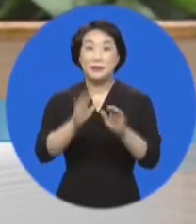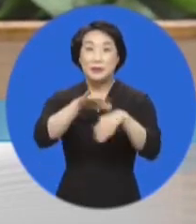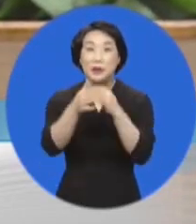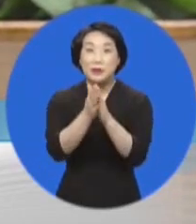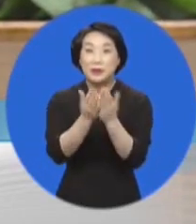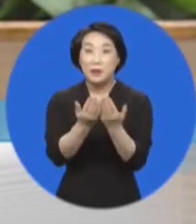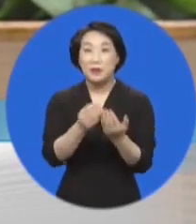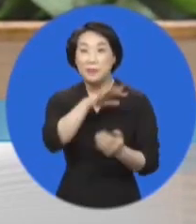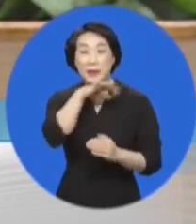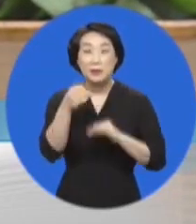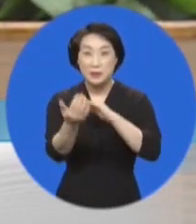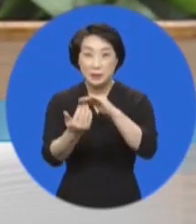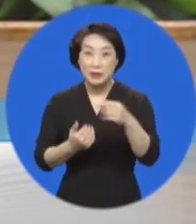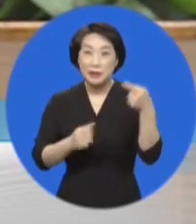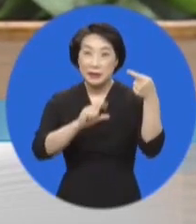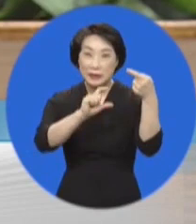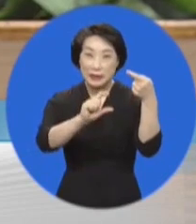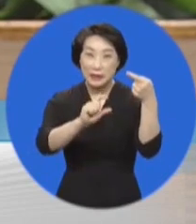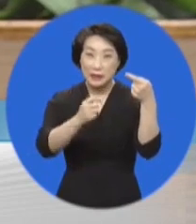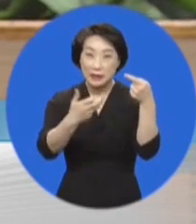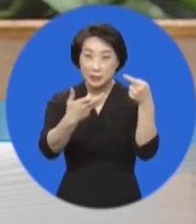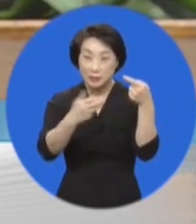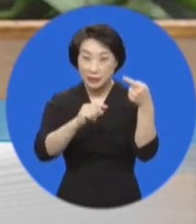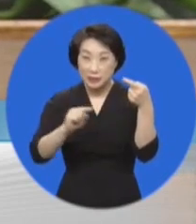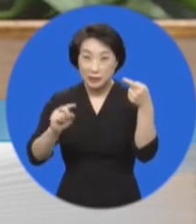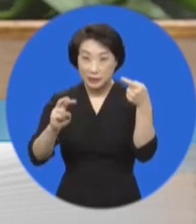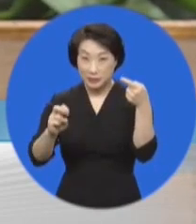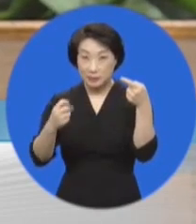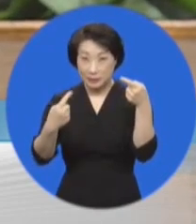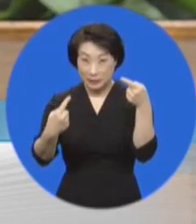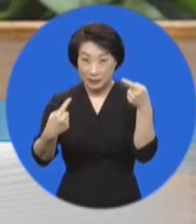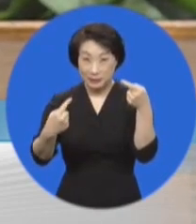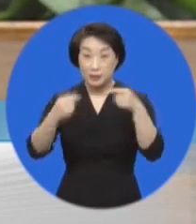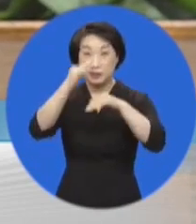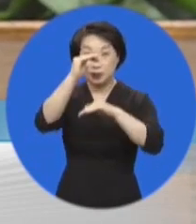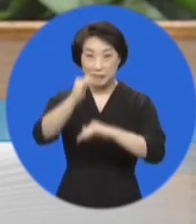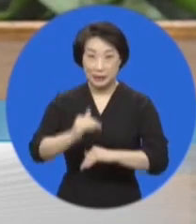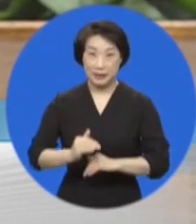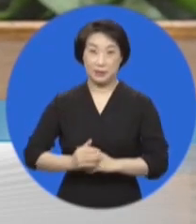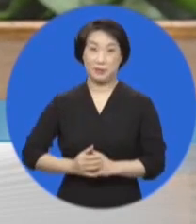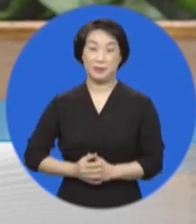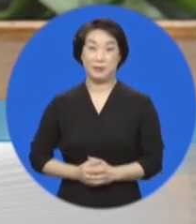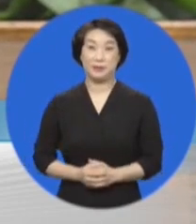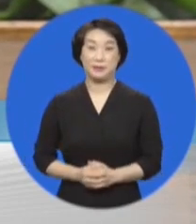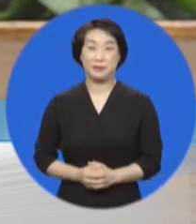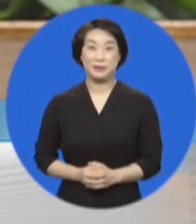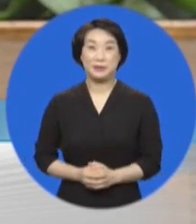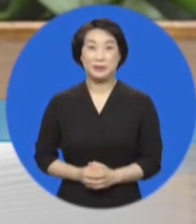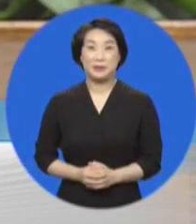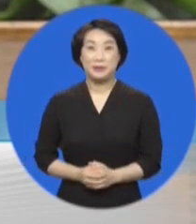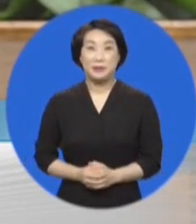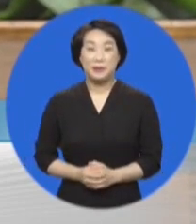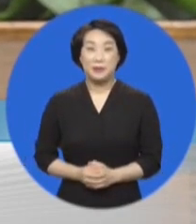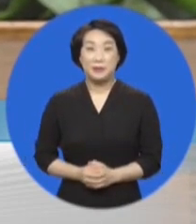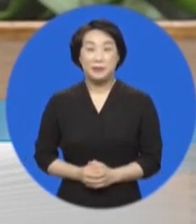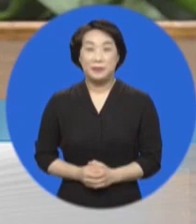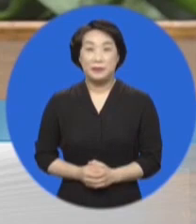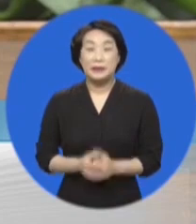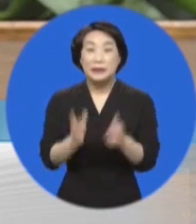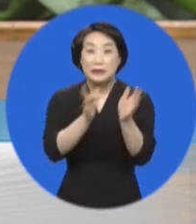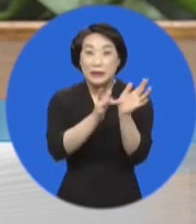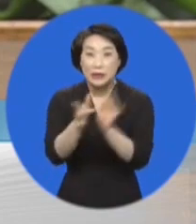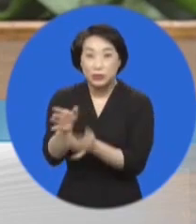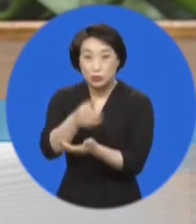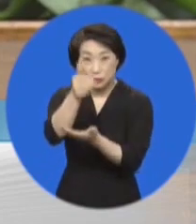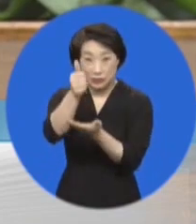베드로전서 1장 18절에서 21절의 본문의 말씀을 중심으로